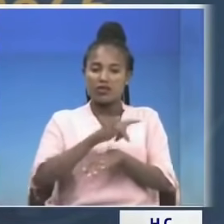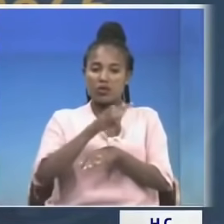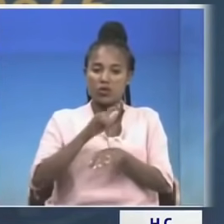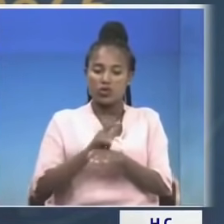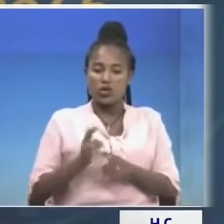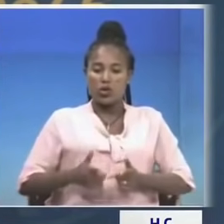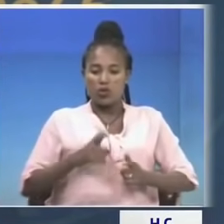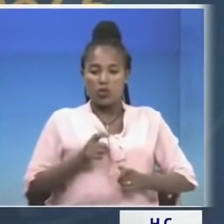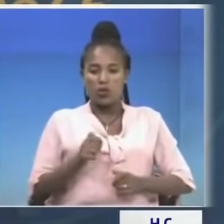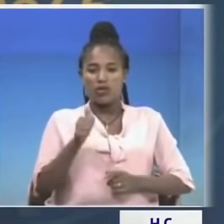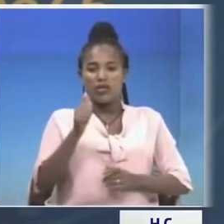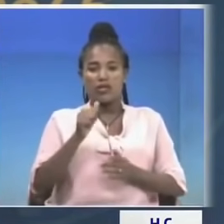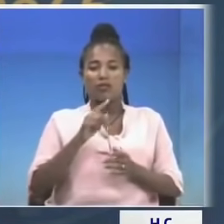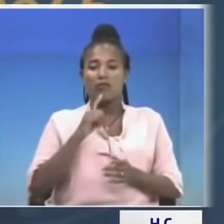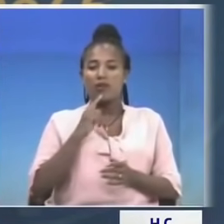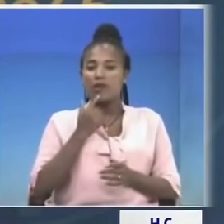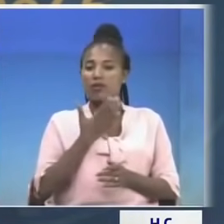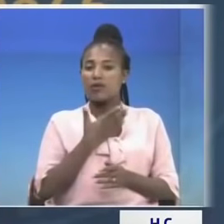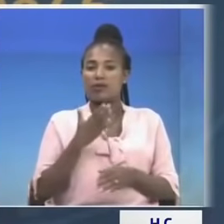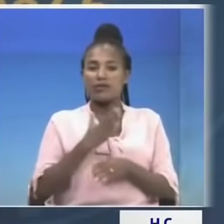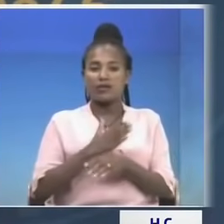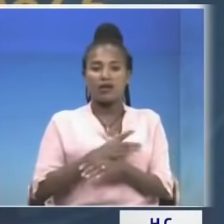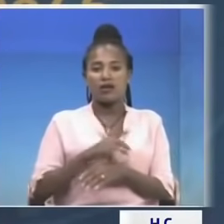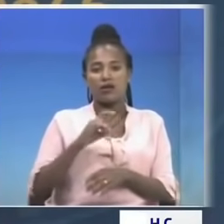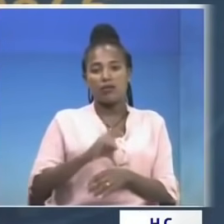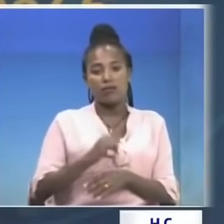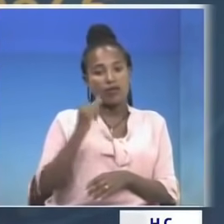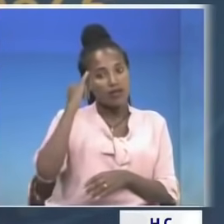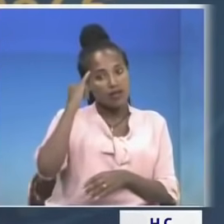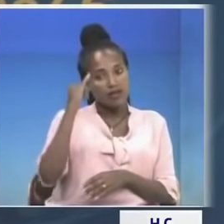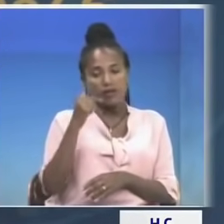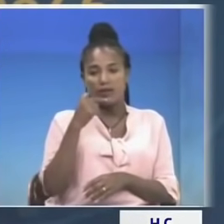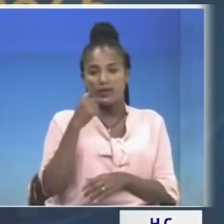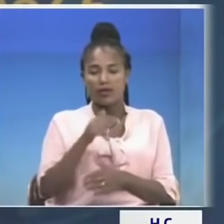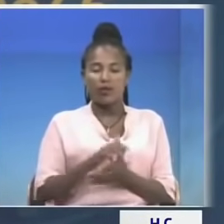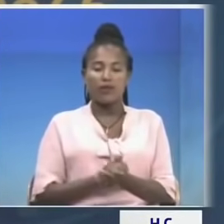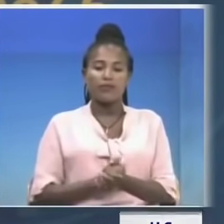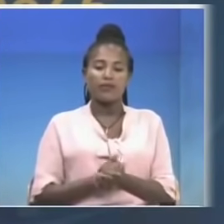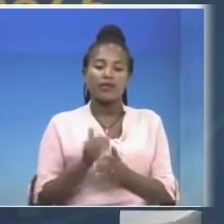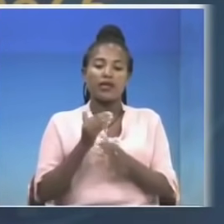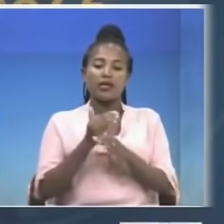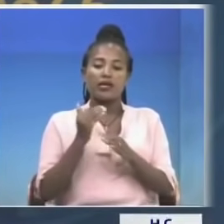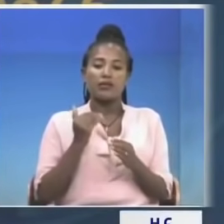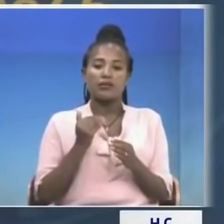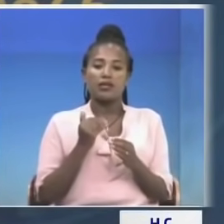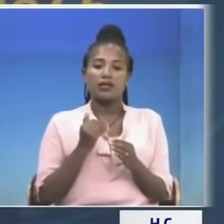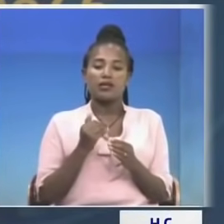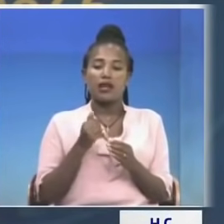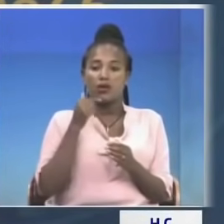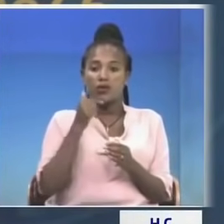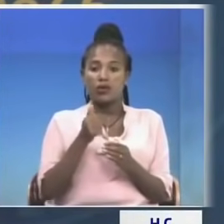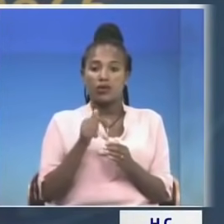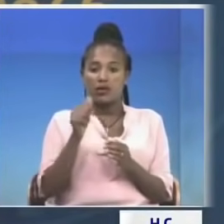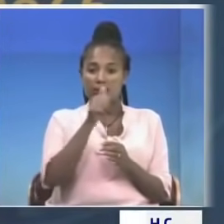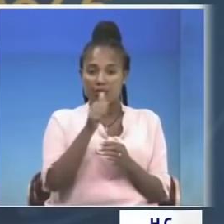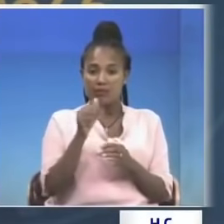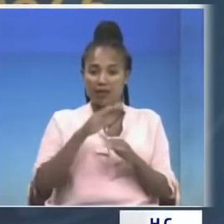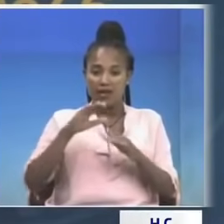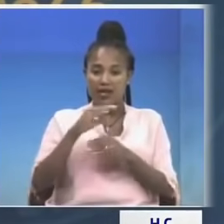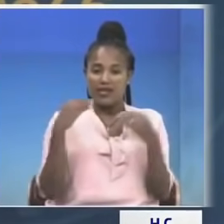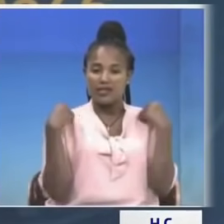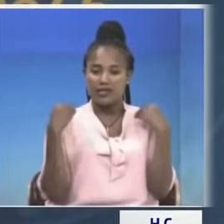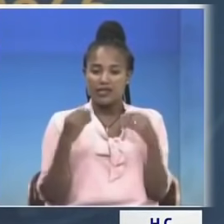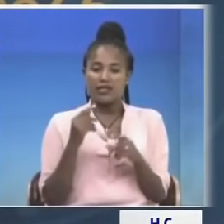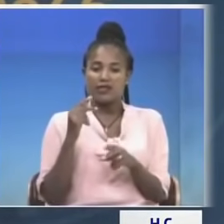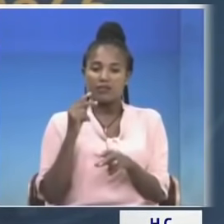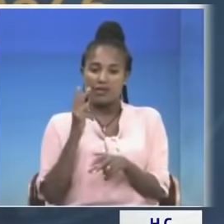በኑሮ ውድነት የመማረር ጉዳይ ማስተካከል ይገባዋል የሚል ሀሳብ አንስተውልናል። ቀደም ሲል ግን እንዳልኩ ተሸይ ከምንም በላይ ደህንነትን